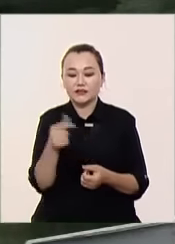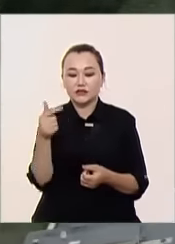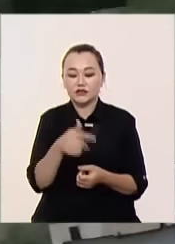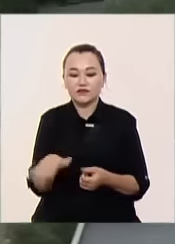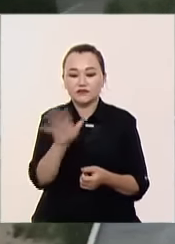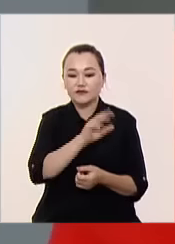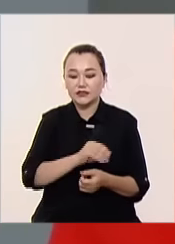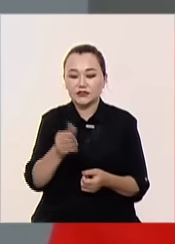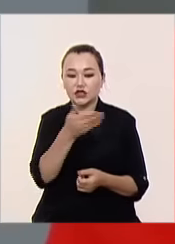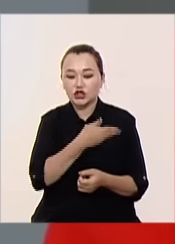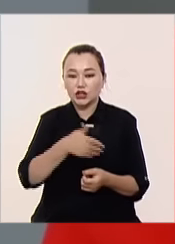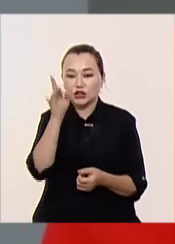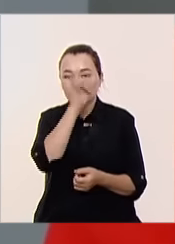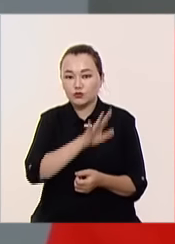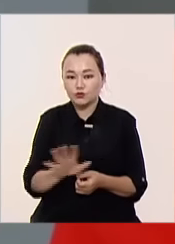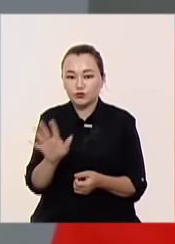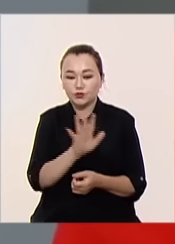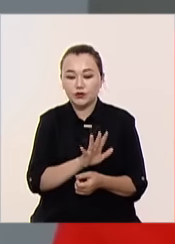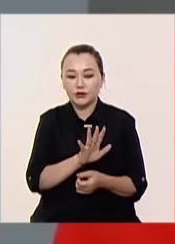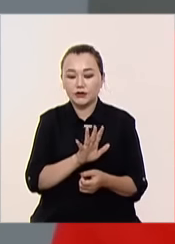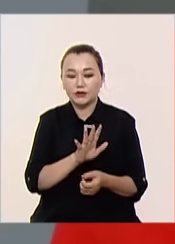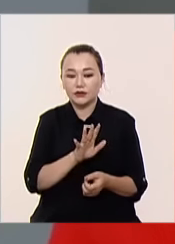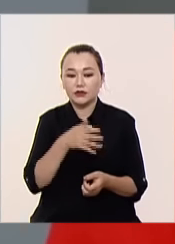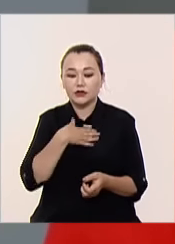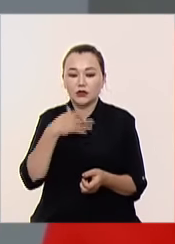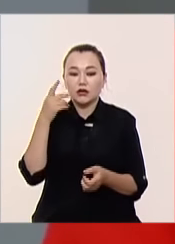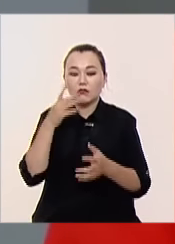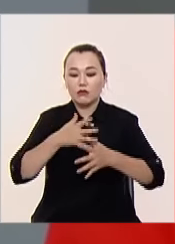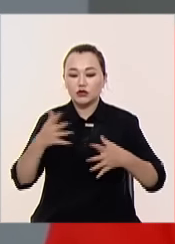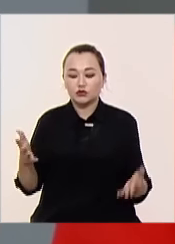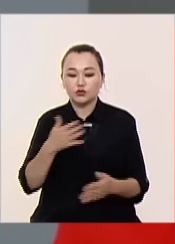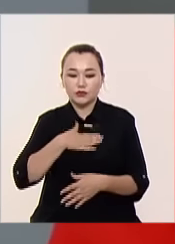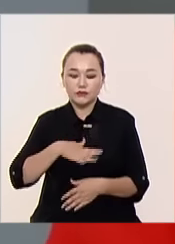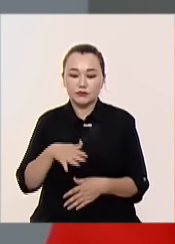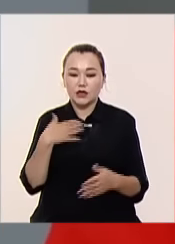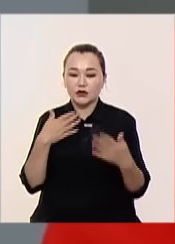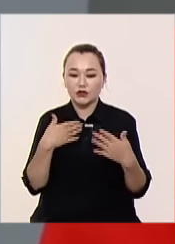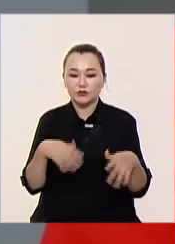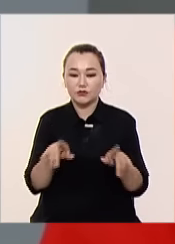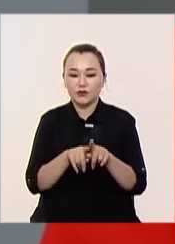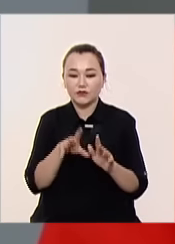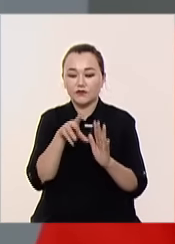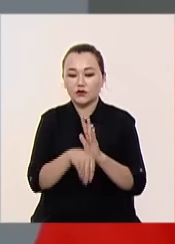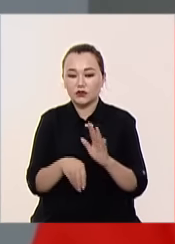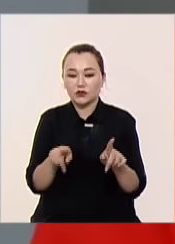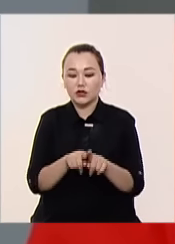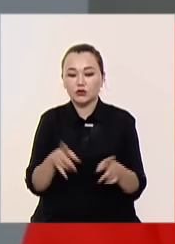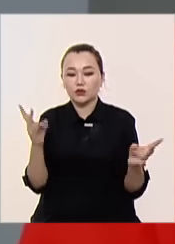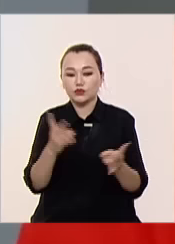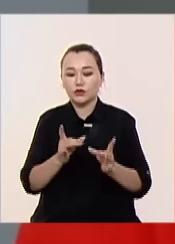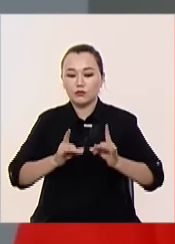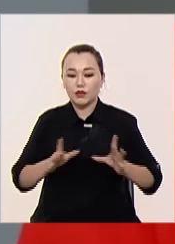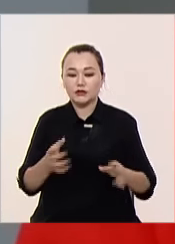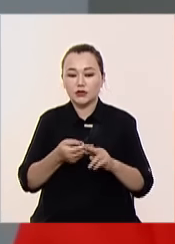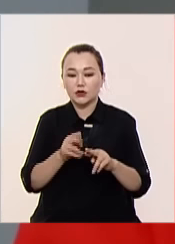все граждане нашей республики. Я с большим удовольствием отношусь именно к таким внедрениям, таких нужных праздников,